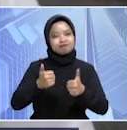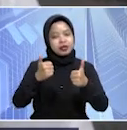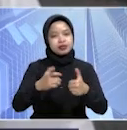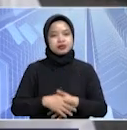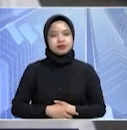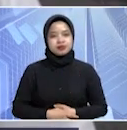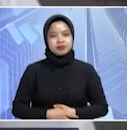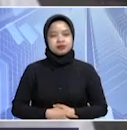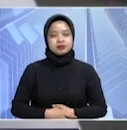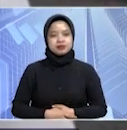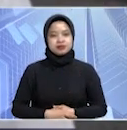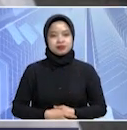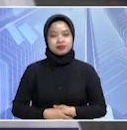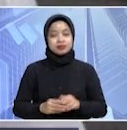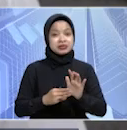lebih baik.